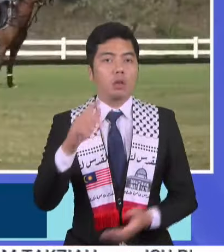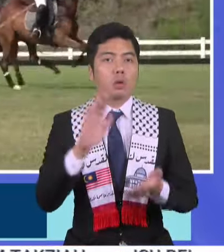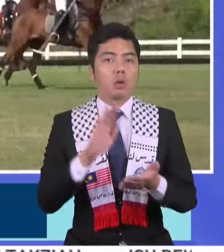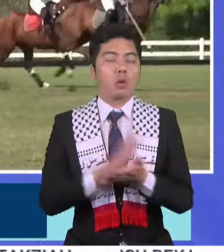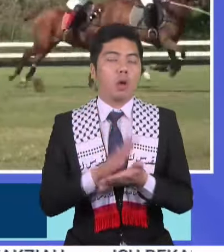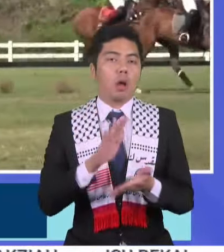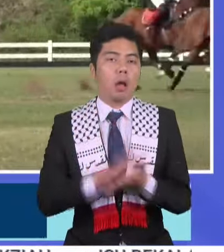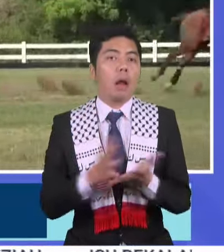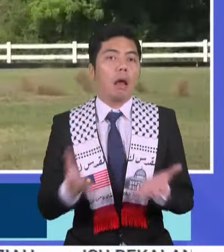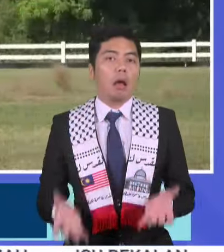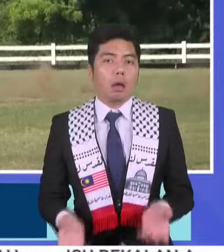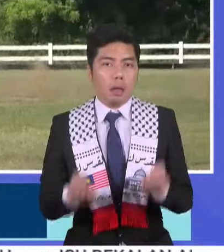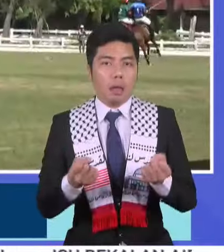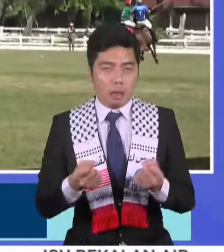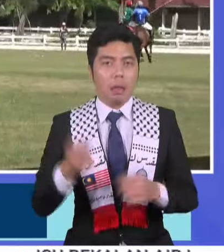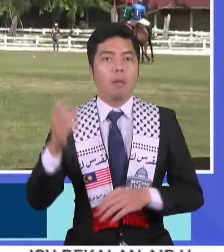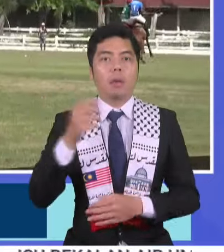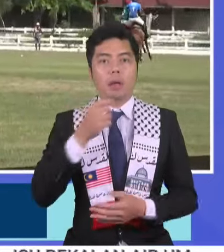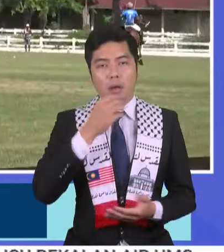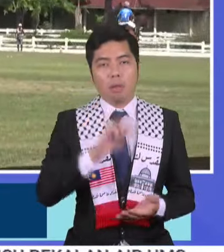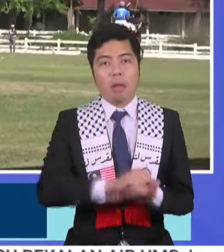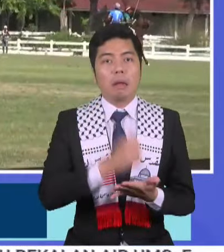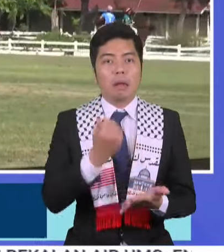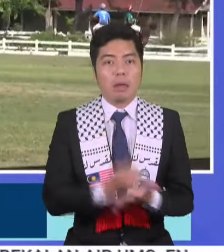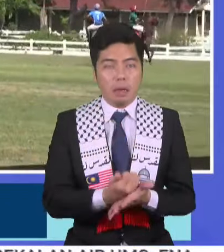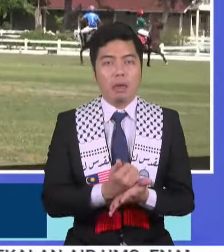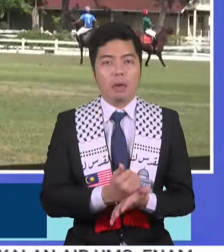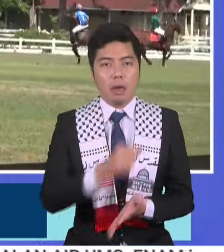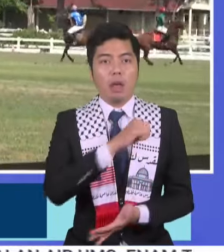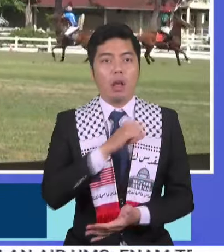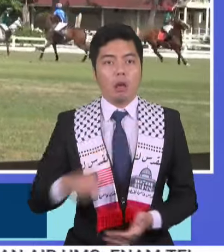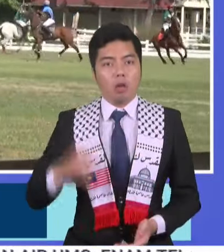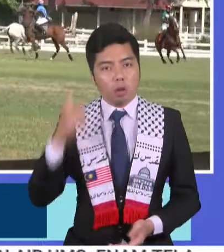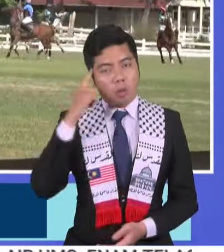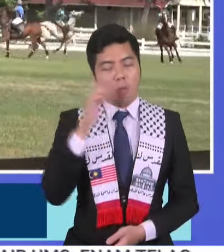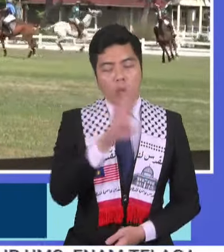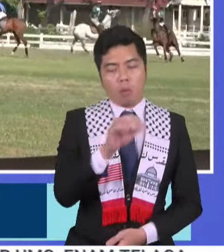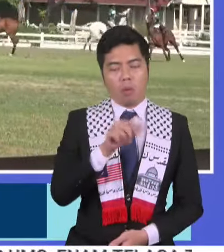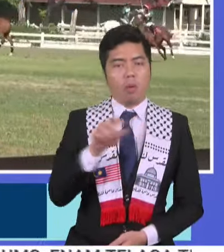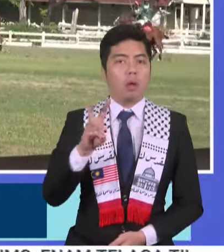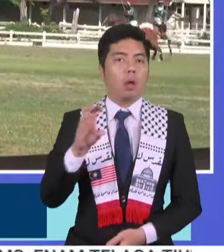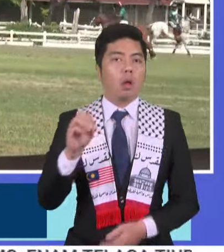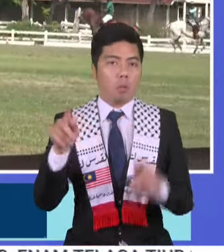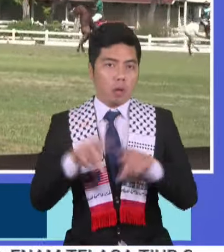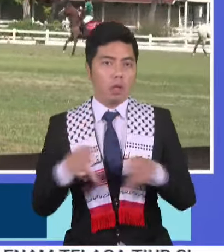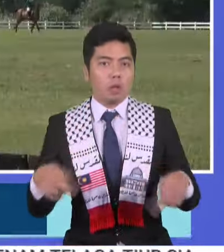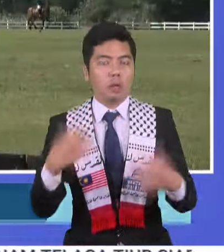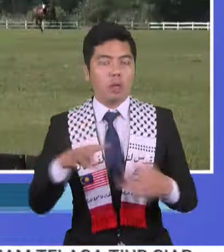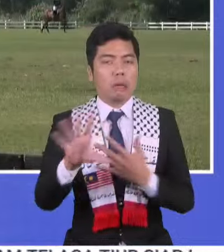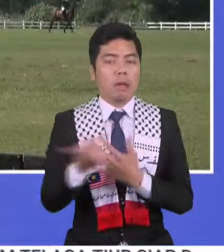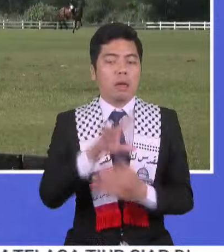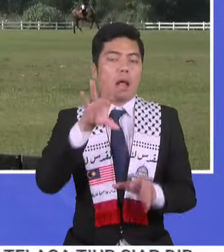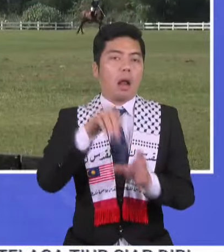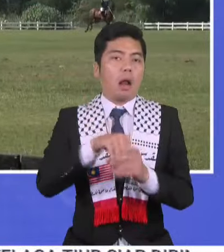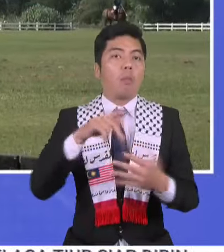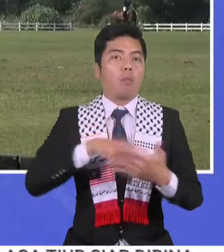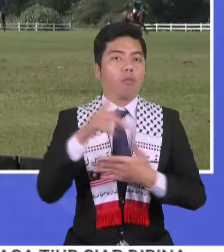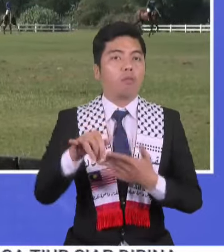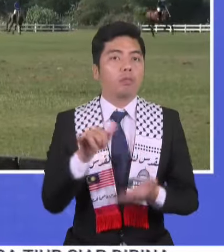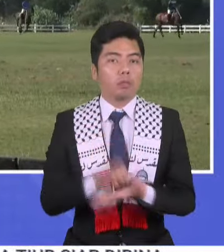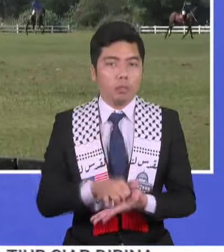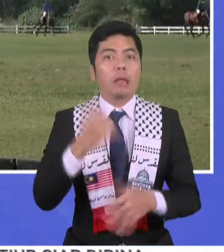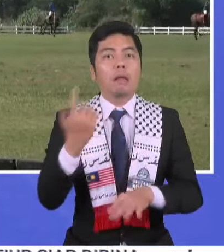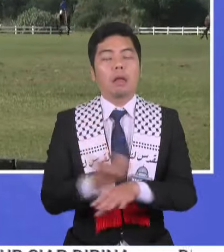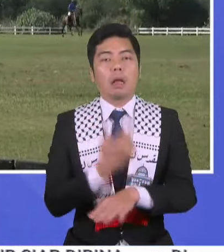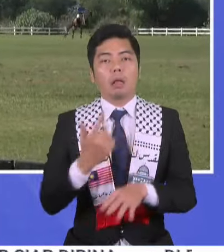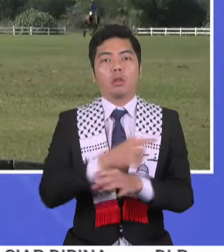sekolah angkat. Pada hari Agong, Kelab berkata 40 hingga 60 pelajar dikenal pasti berpotensi diterapkan dalam program itu.